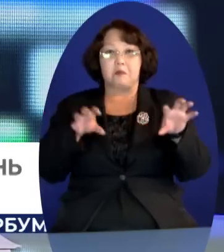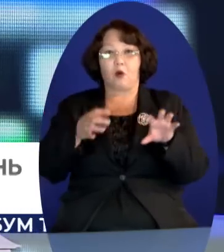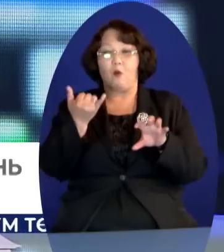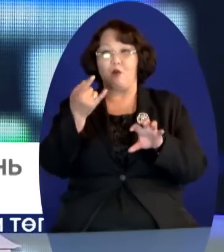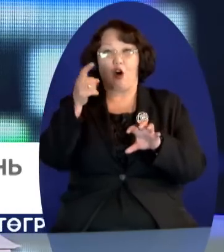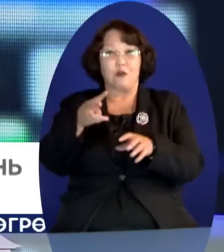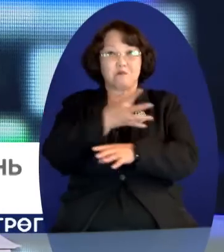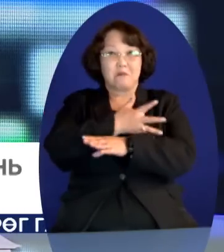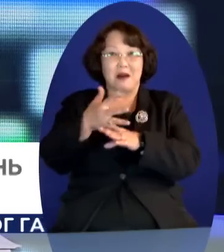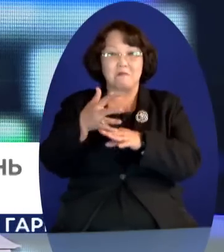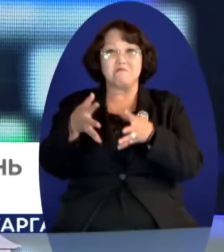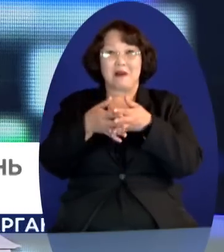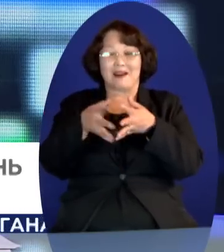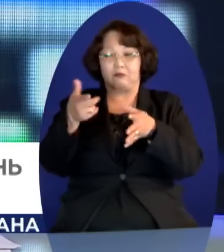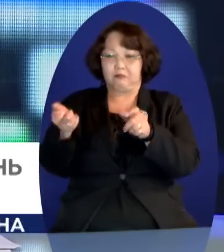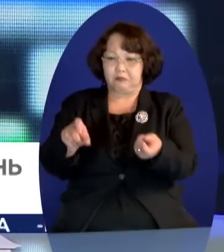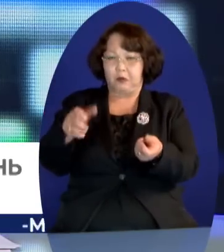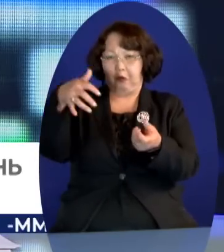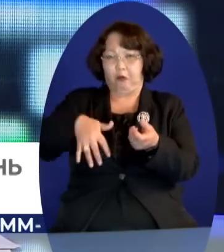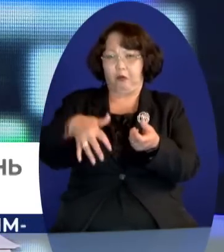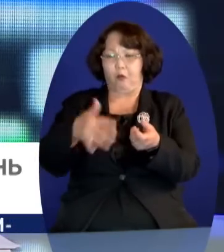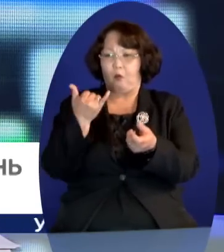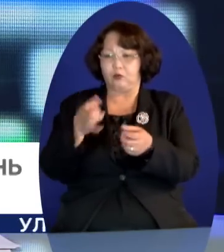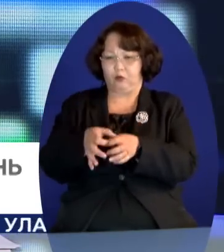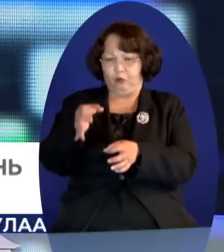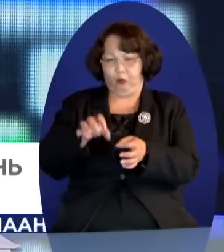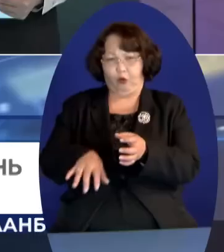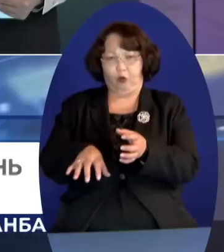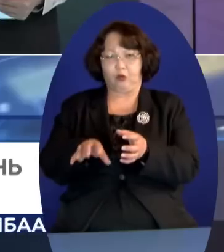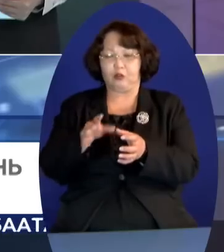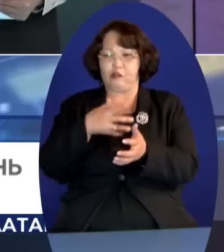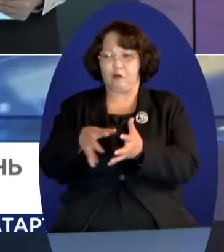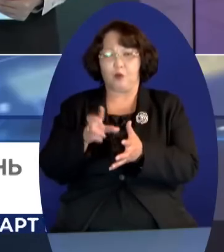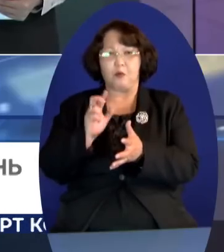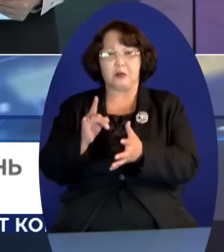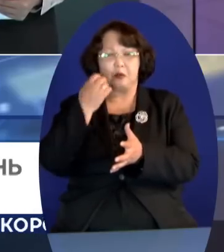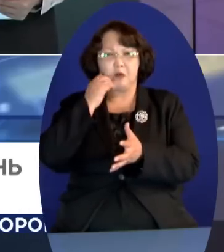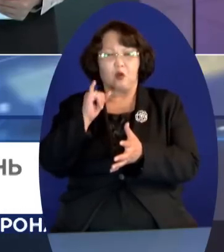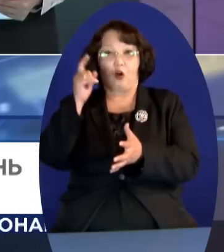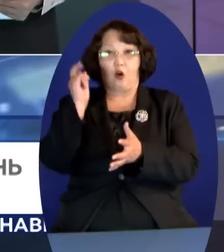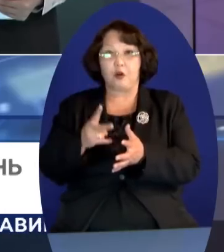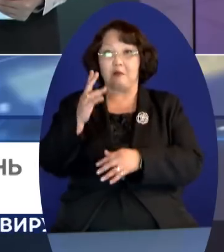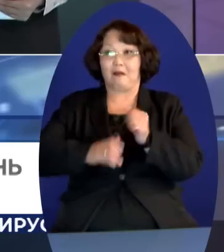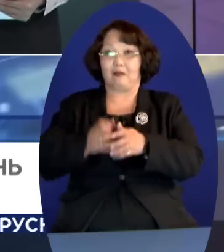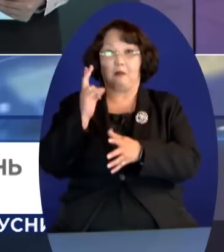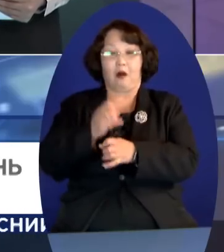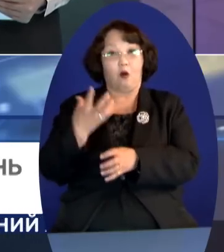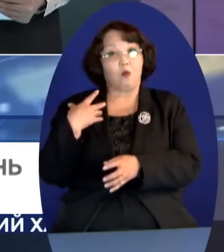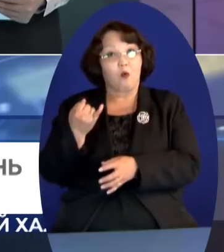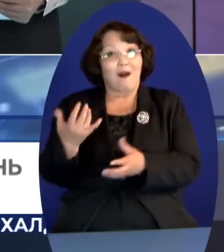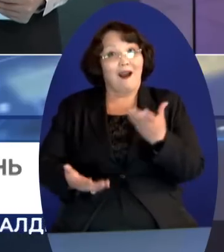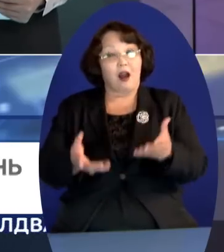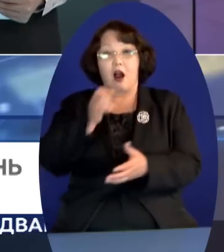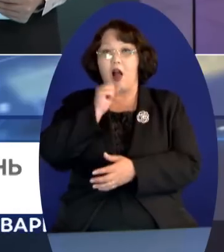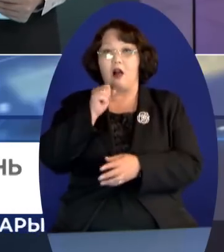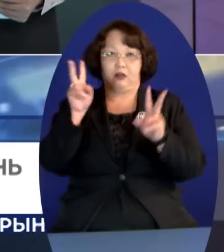карантинаас зэвдээ ус гоожих болсон нь унтны усны нийлүүлэлтний горим алдагдсан уу? Эсвэл барилгын компаниудын хариуцлагагүй байдал уу гэдгийг сэтгүүлч Ирэнцэн